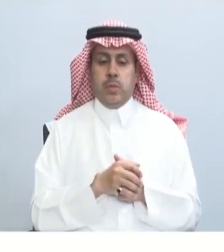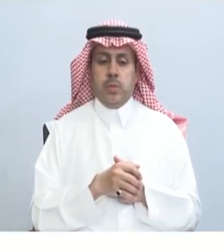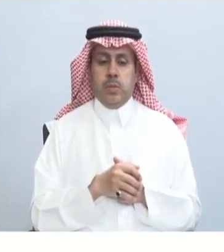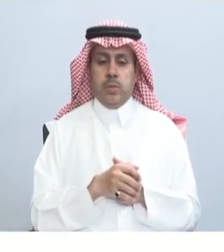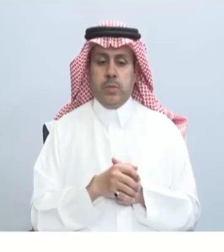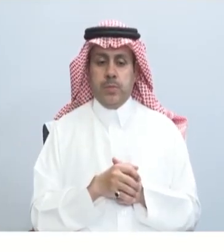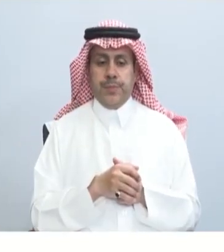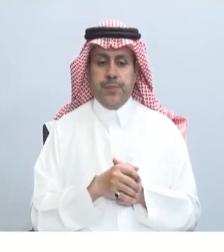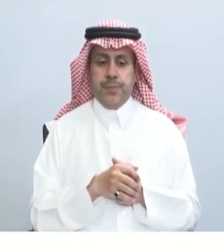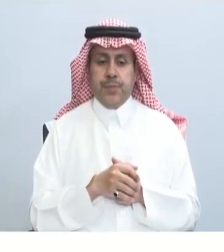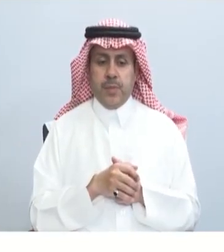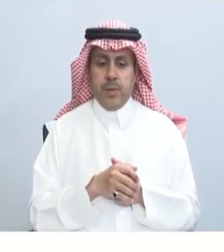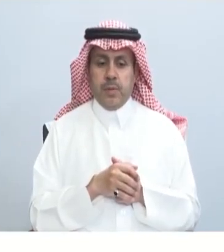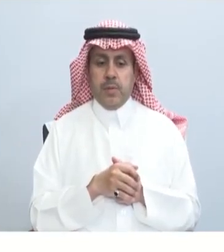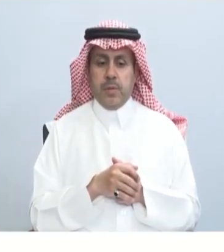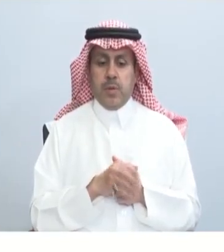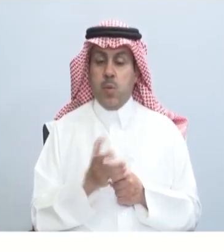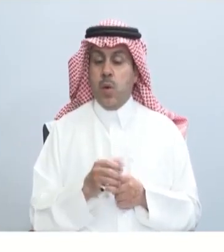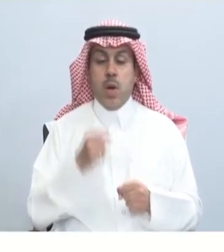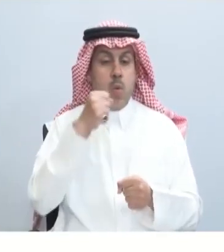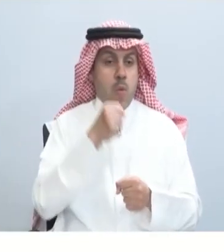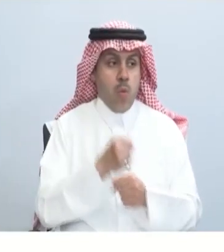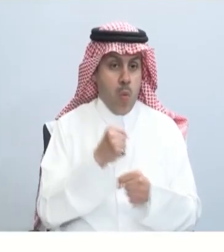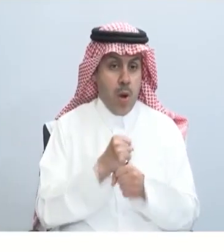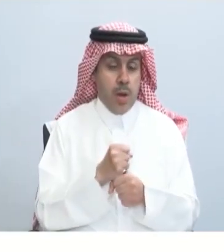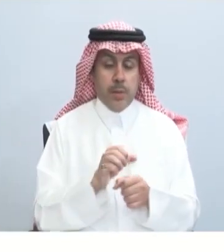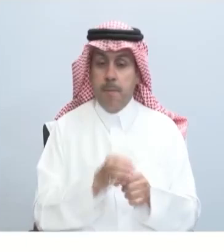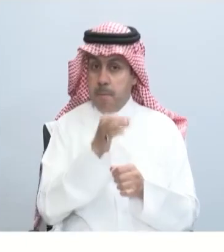للمشركين اذا اين وقعت غزوه